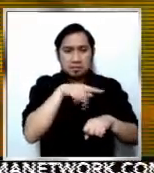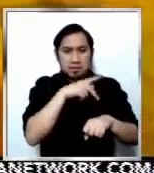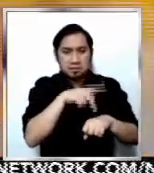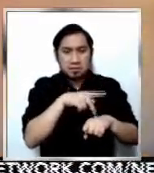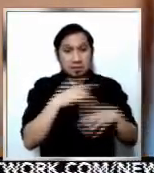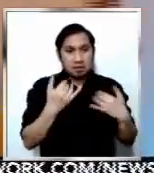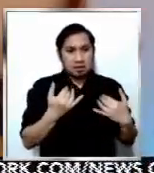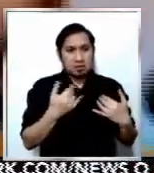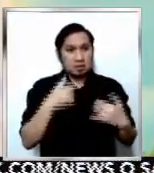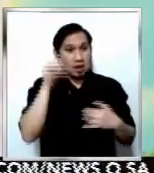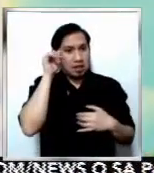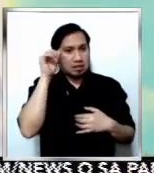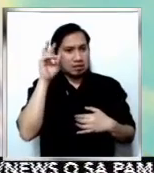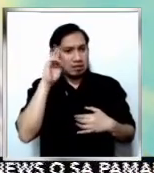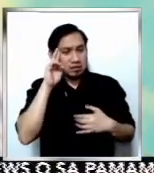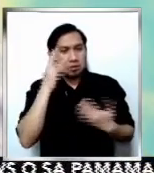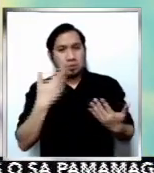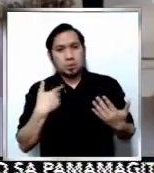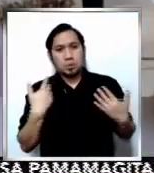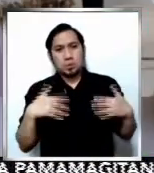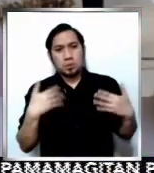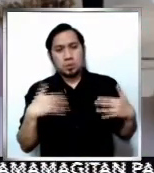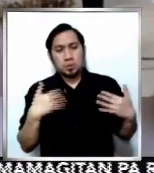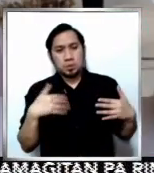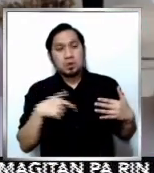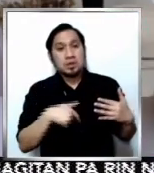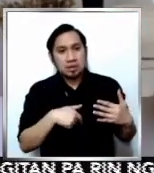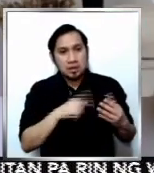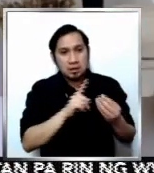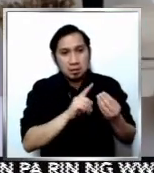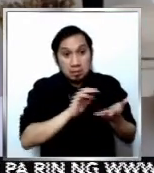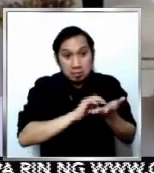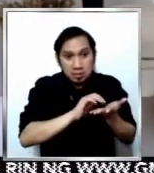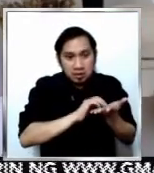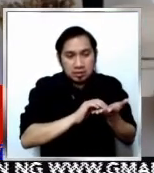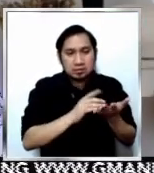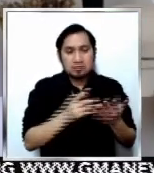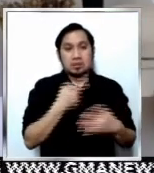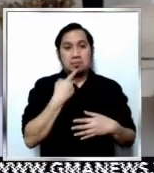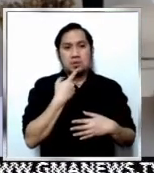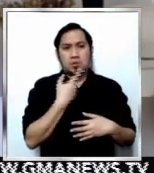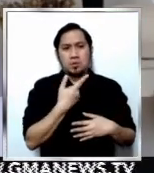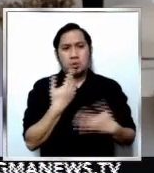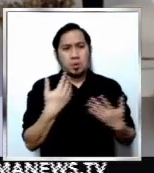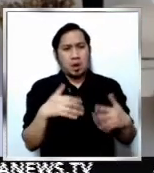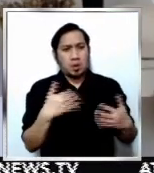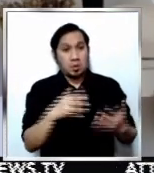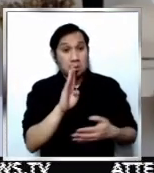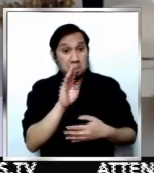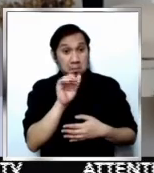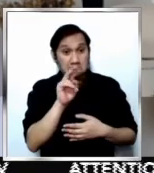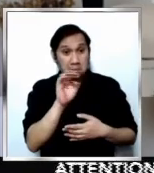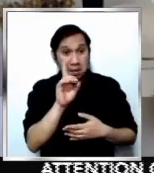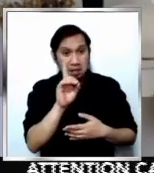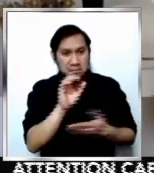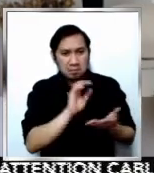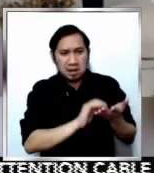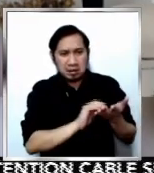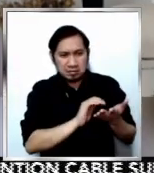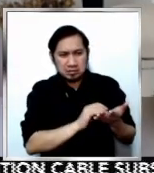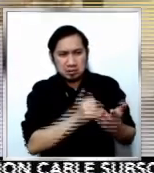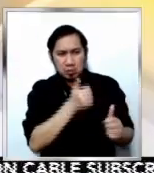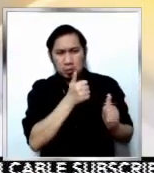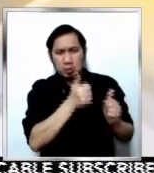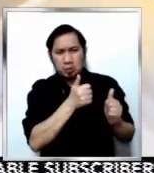habang dumadaan siya sa rehearsals ngayon. Sabi ko, ang galing pala nito. Ang ganda pala nito.